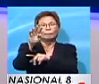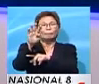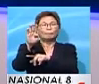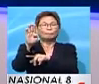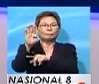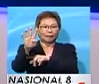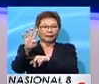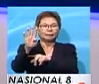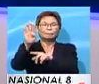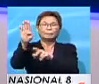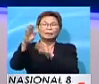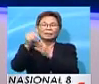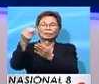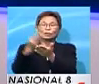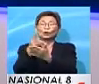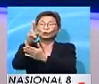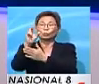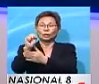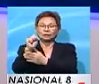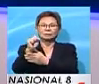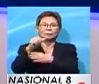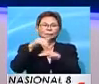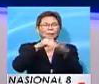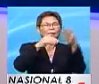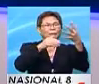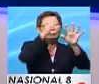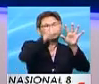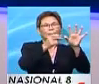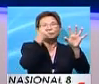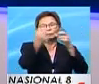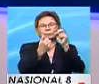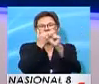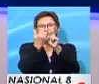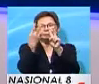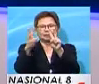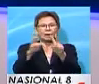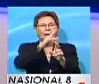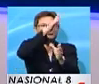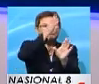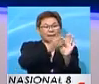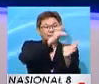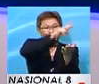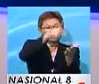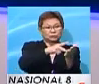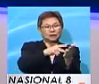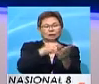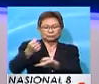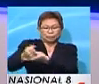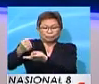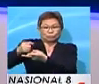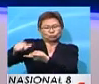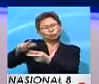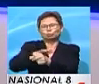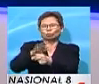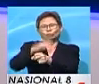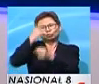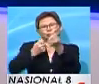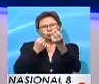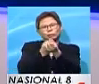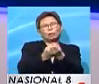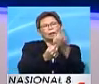bilion Amerika Syarikat pada 15 disember 2016 menurut bank pusat paras berkenaan memadai untuk